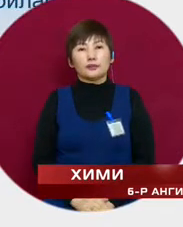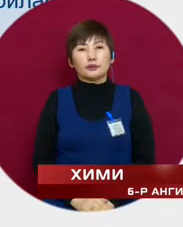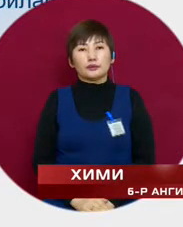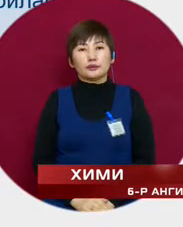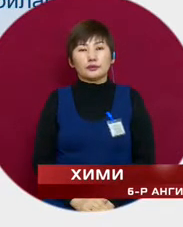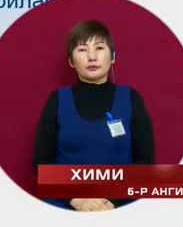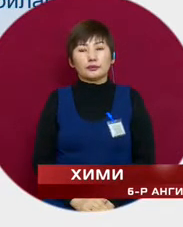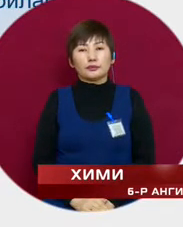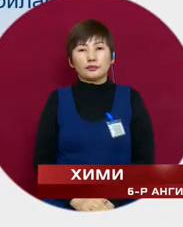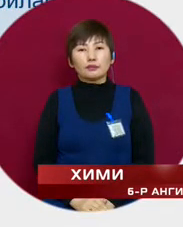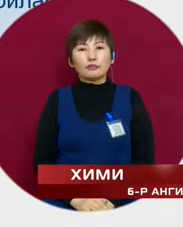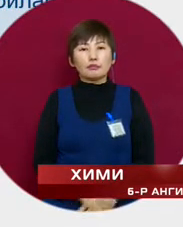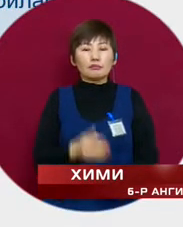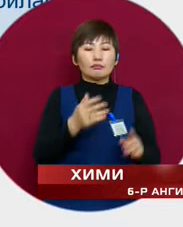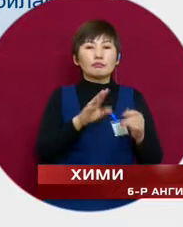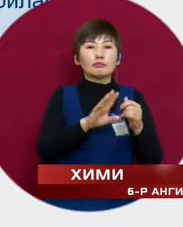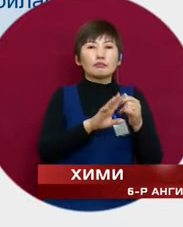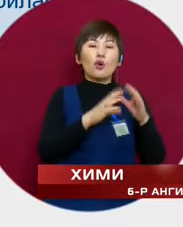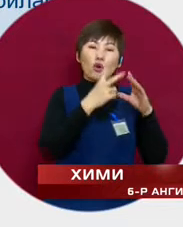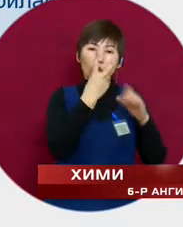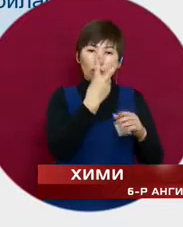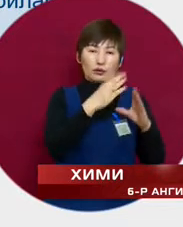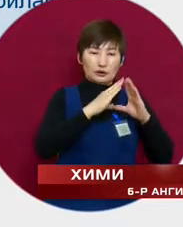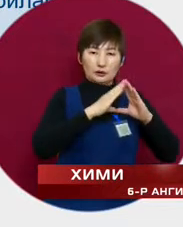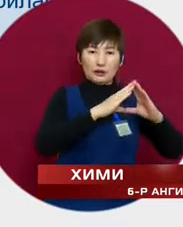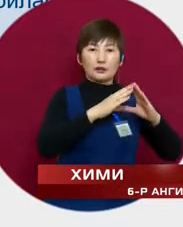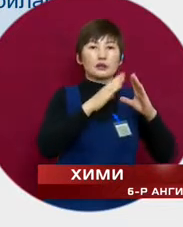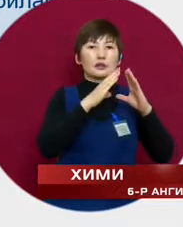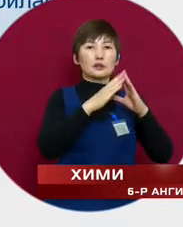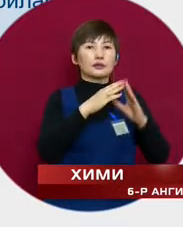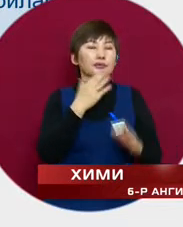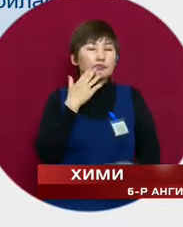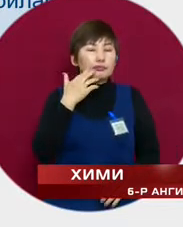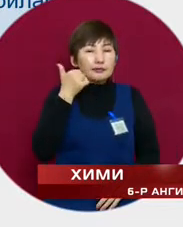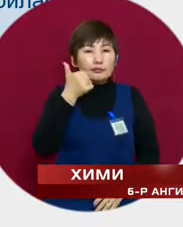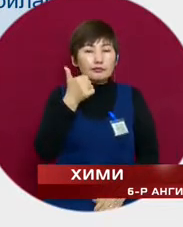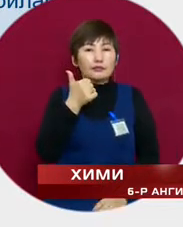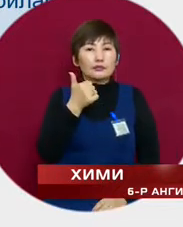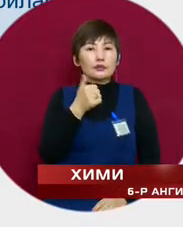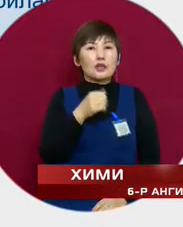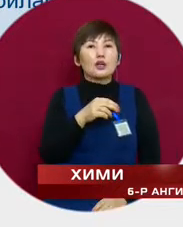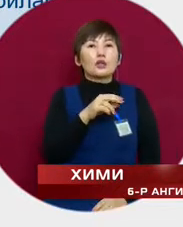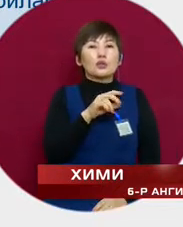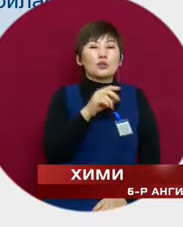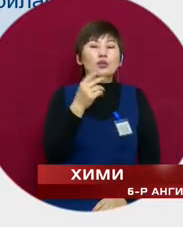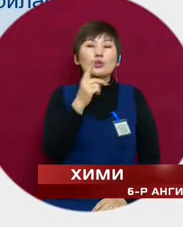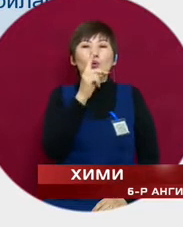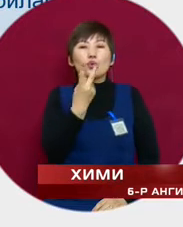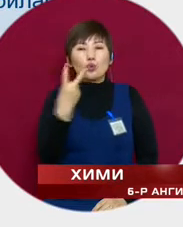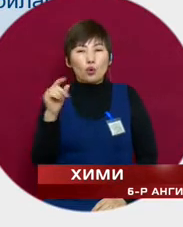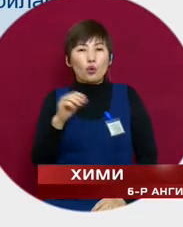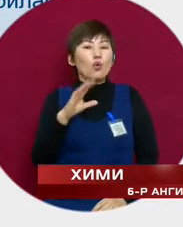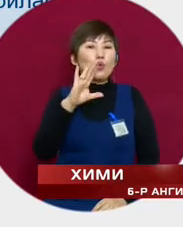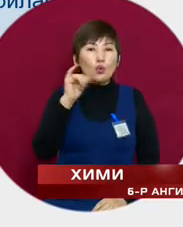За, тэгвэл хүүхдүүдээ хоёрдугаар даалгаварт гэртээ лимон, цууны хүчил, хүнсний сод, саван, усны